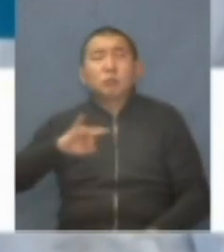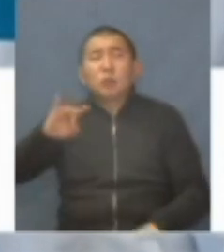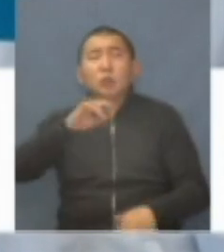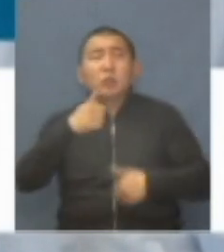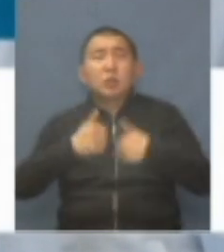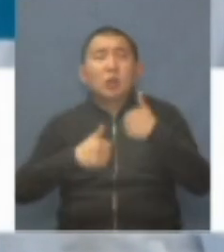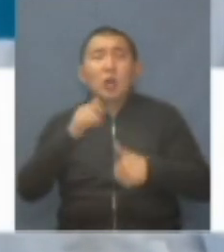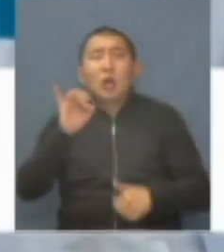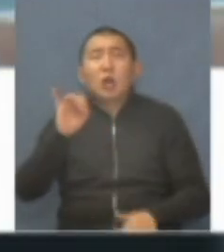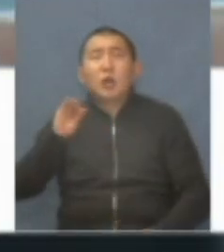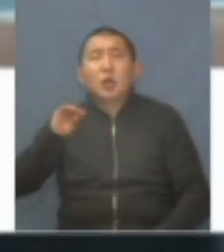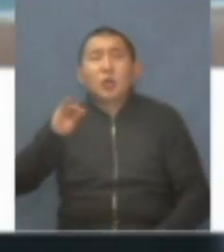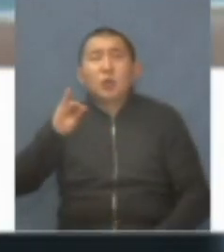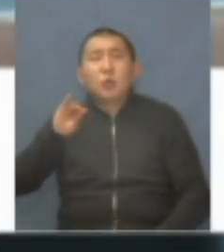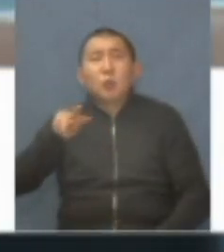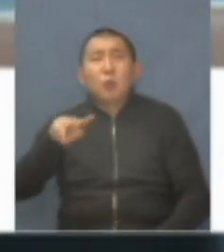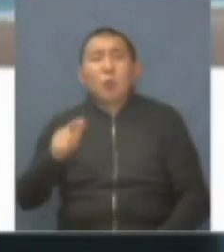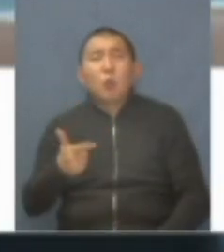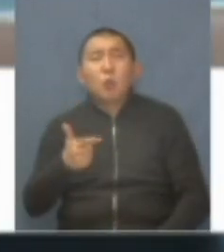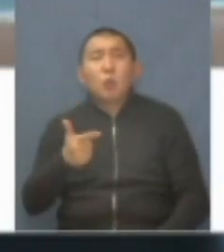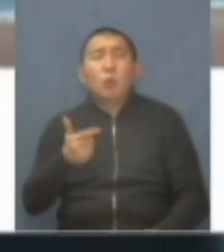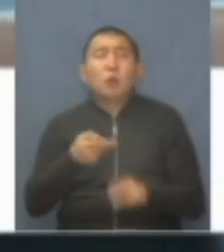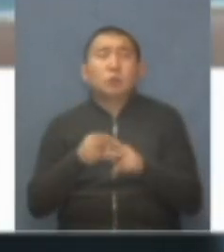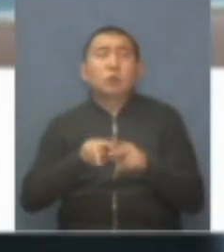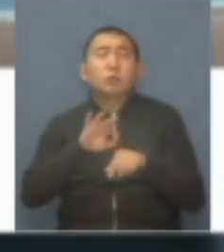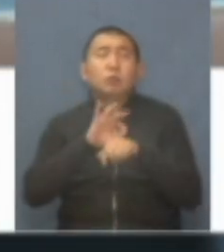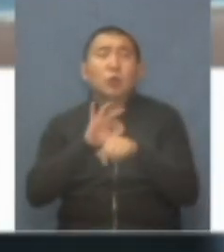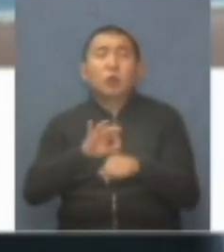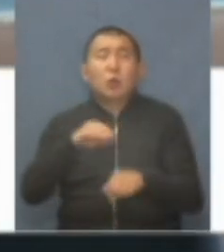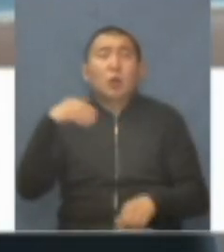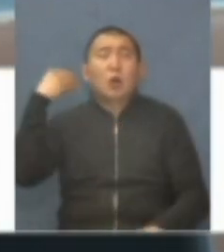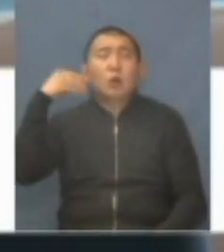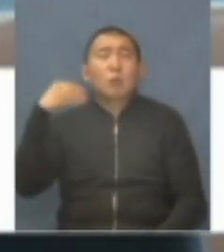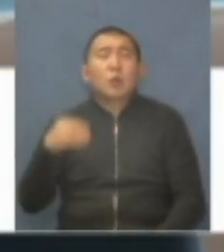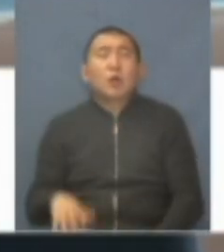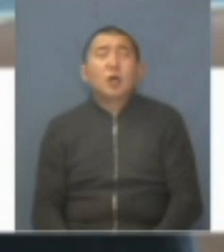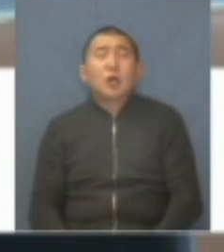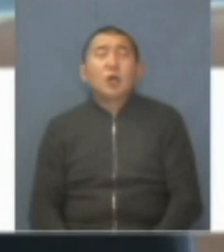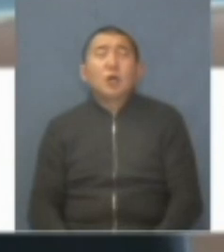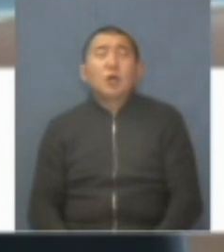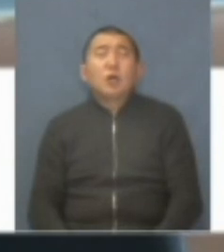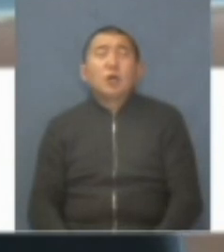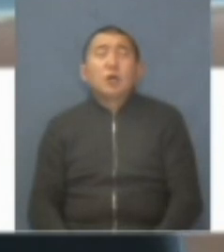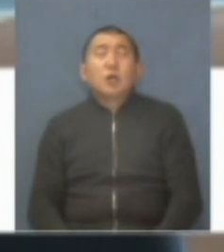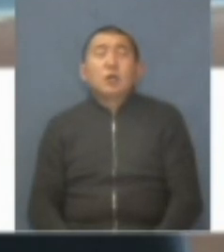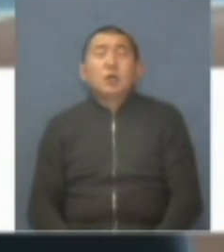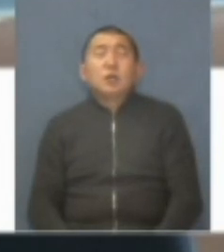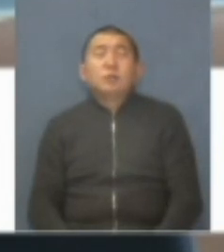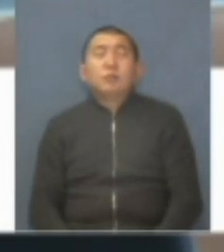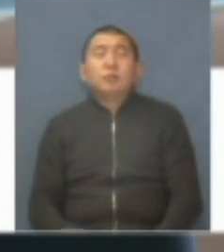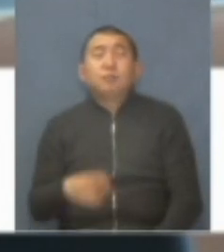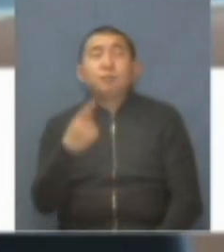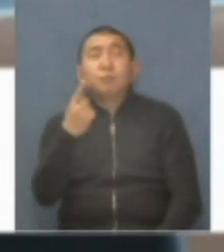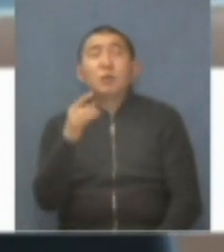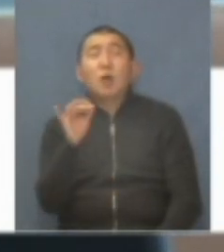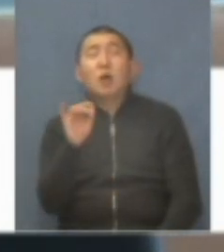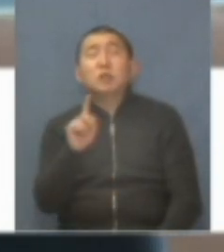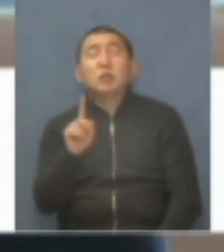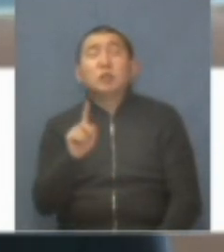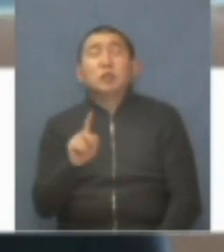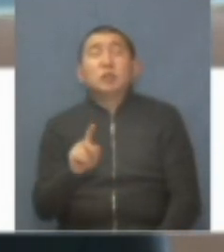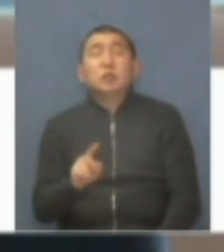июле в Актобе. Спортивные мероприятия среди госслужащих – это, так скажем, одна из